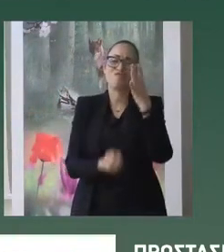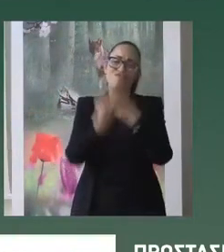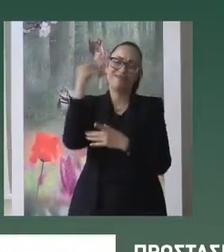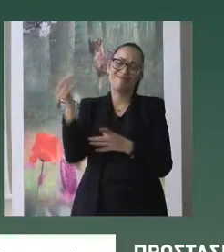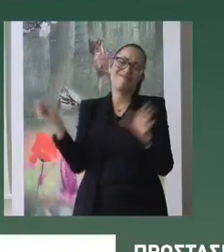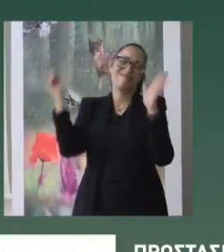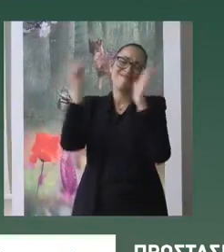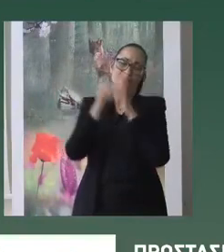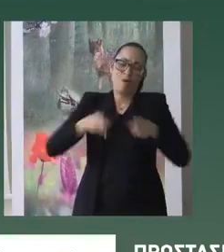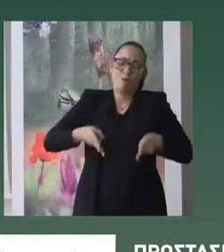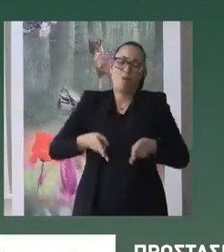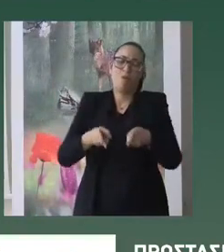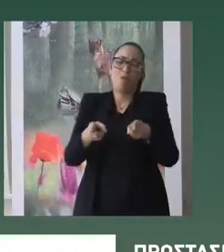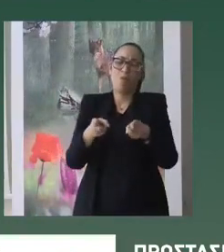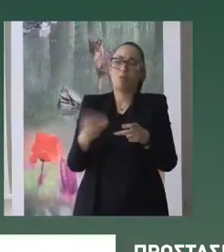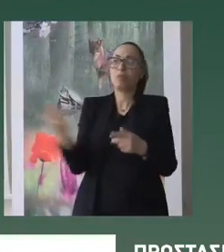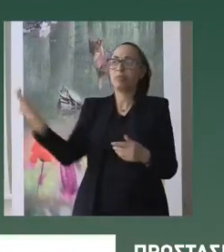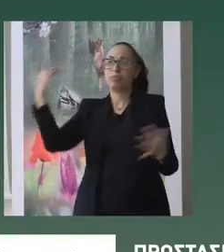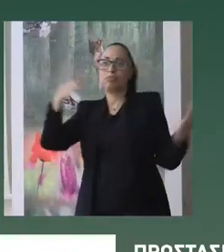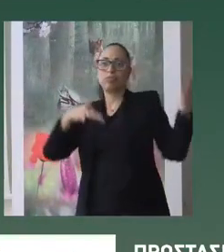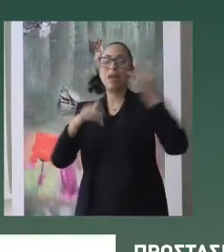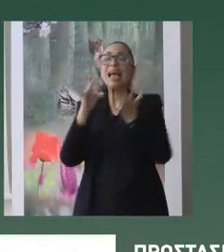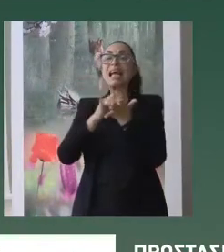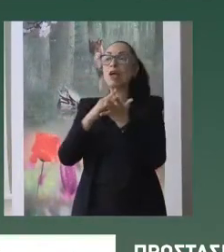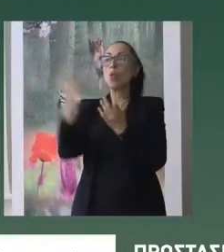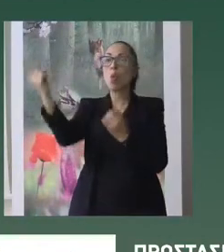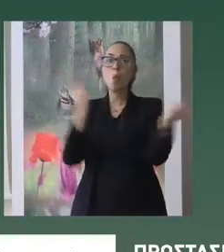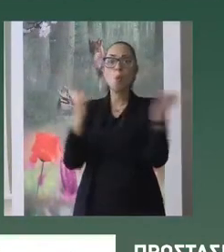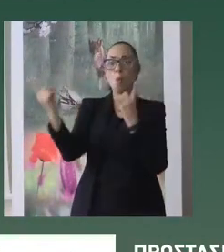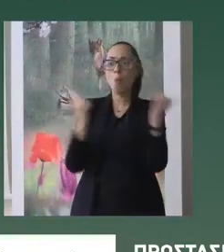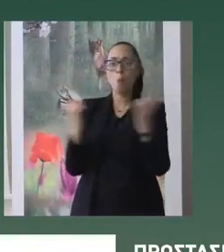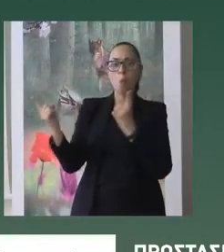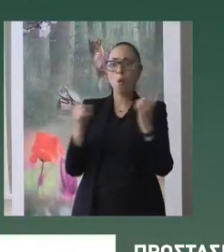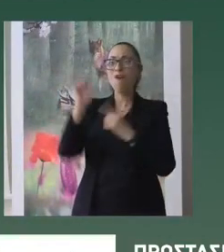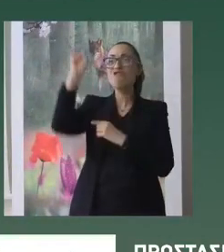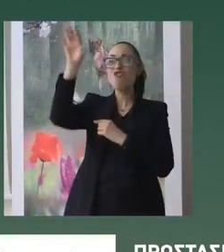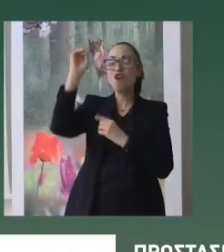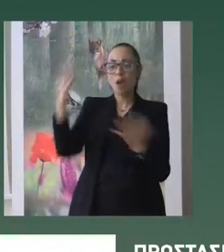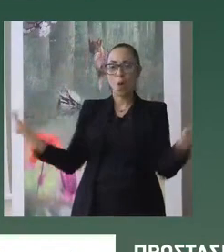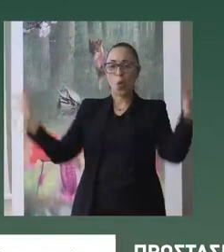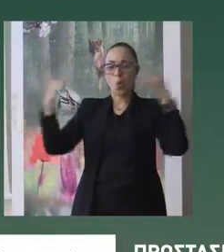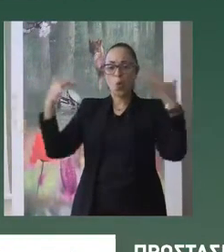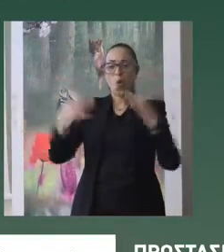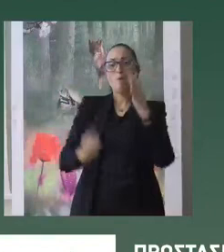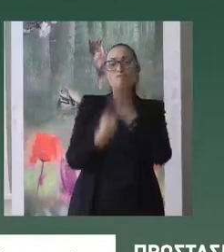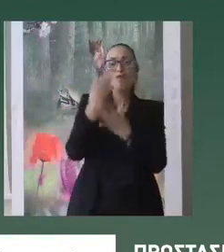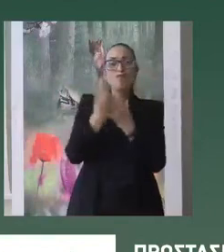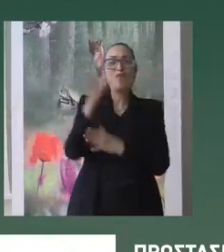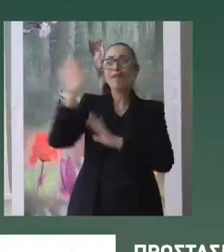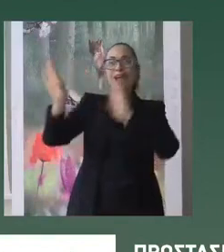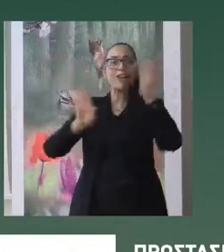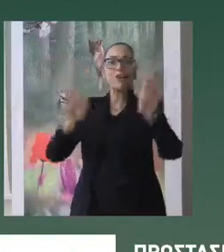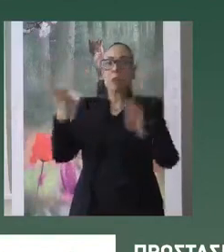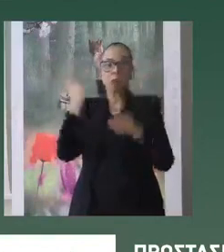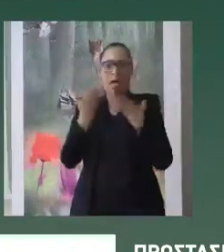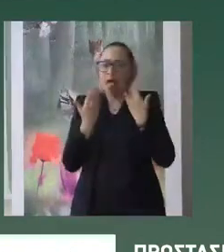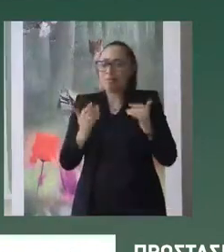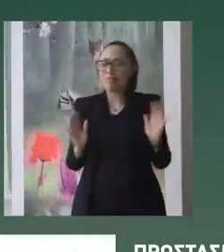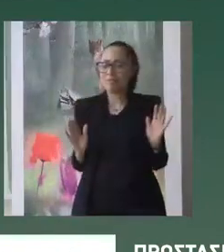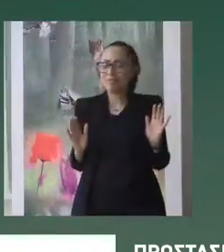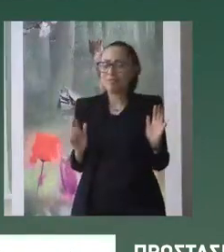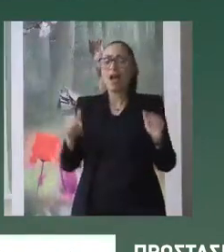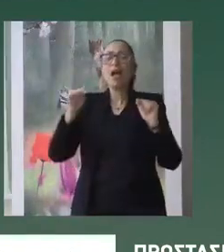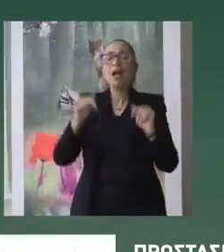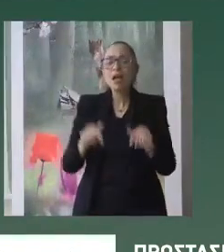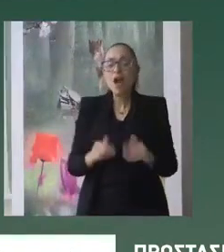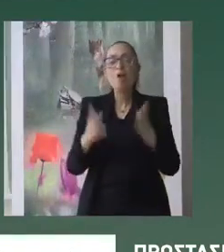πόλης, που φέρνει κόσμο από το κέντρο, από την πόλη προς τα βόρεια, δημιουργεί νέες γειτονιές που δεν υπήρχαν πριν και φέρνει και